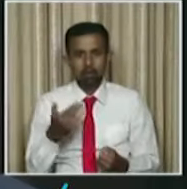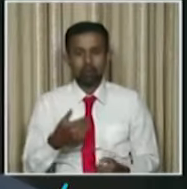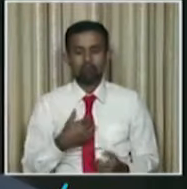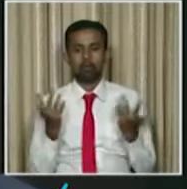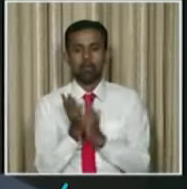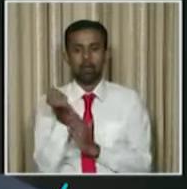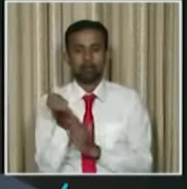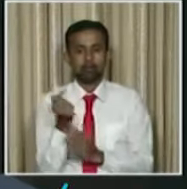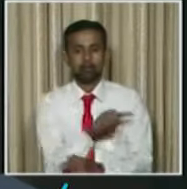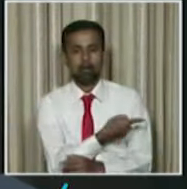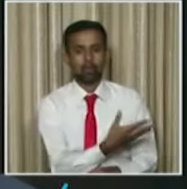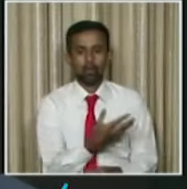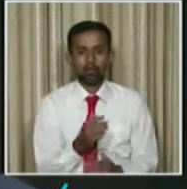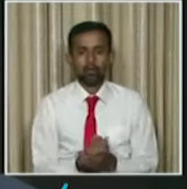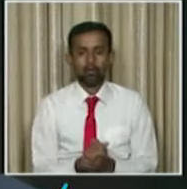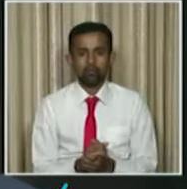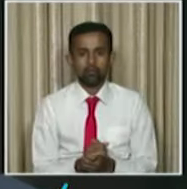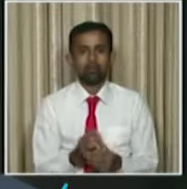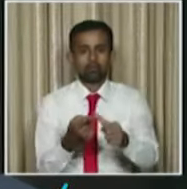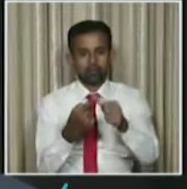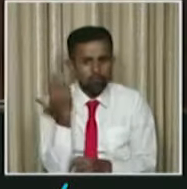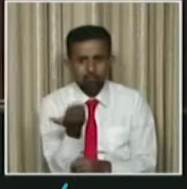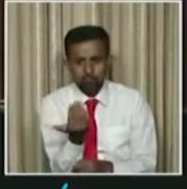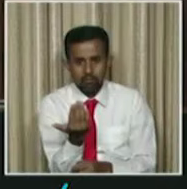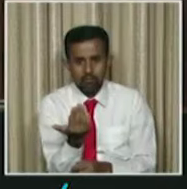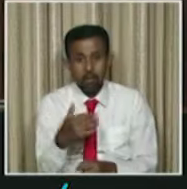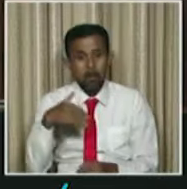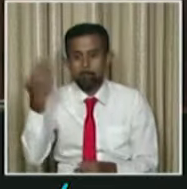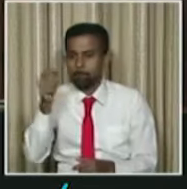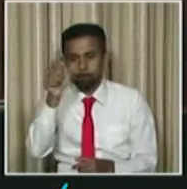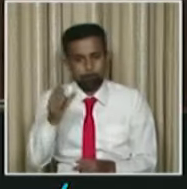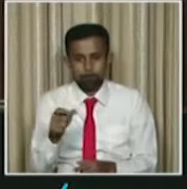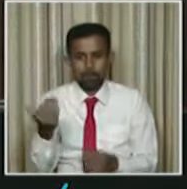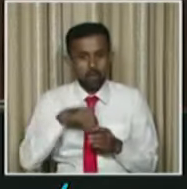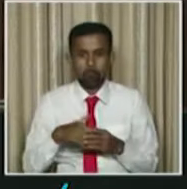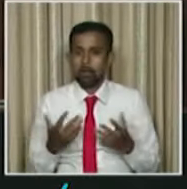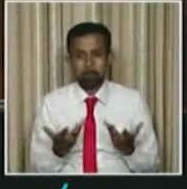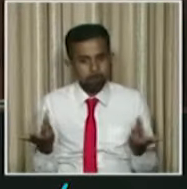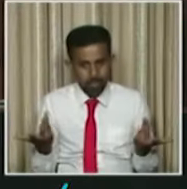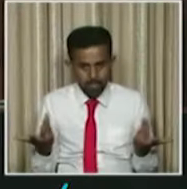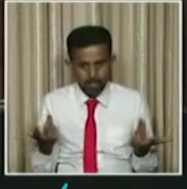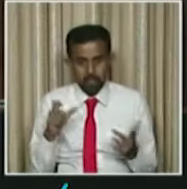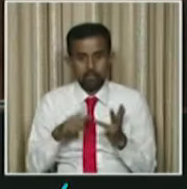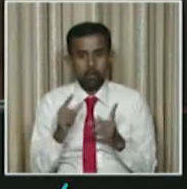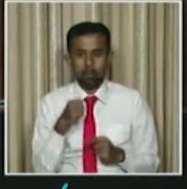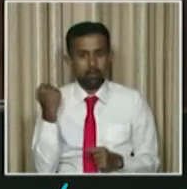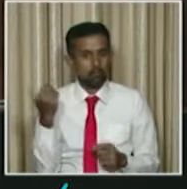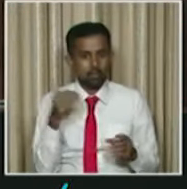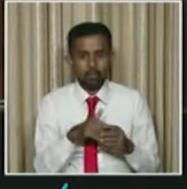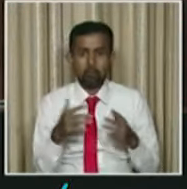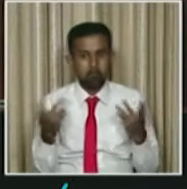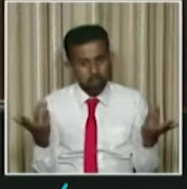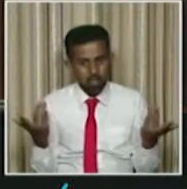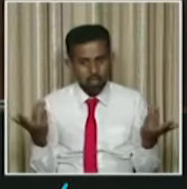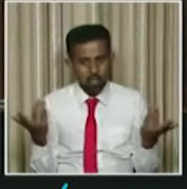අයිතිය කොහොමද කනිෂ්ක බණ්ඩාරට එන්නේ කරුණාකර උත්තර දෙන්න කරු කතා නැහැ තුමා පිටස්තර කෙනෙකුට සහභාගී වෙන්න බෑ කෝප රැසීමකට ඒක හරි නමුත්